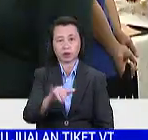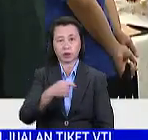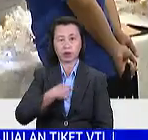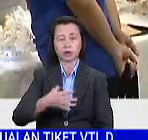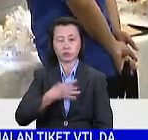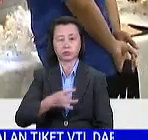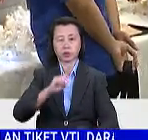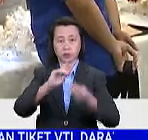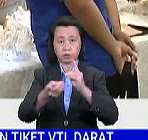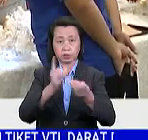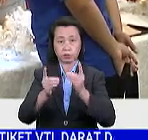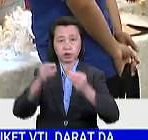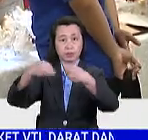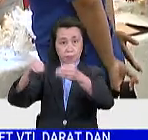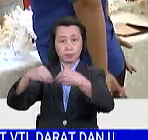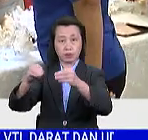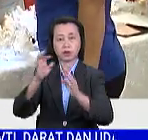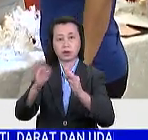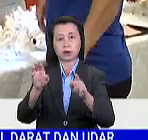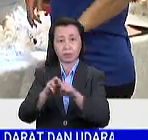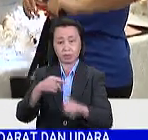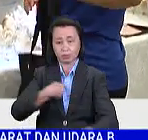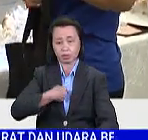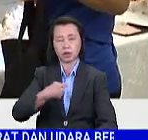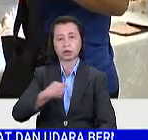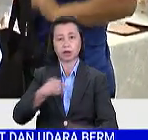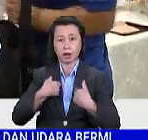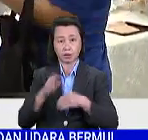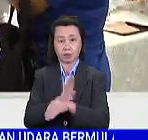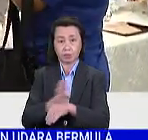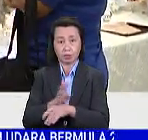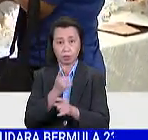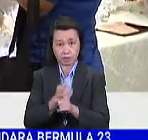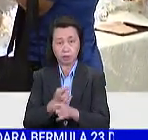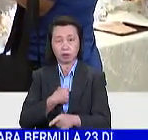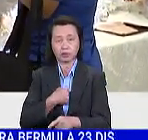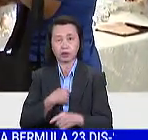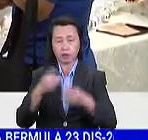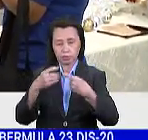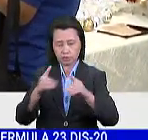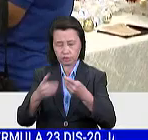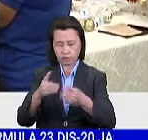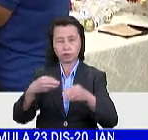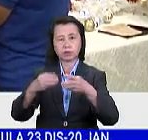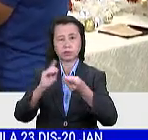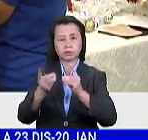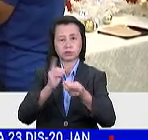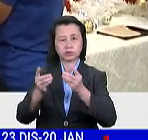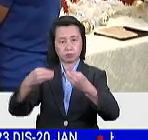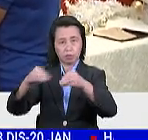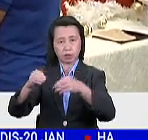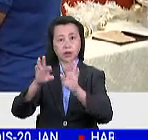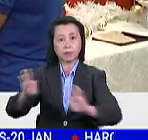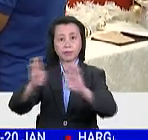itu Digital marketing sebab am kalau macam saya saya ada bisniskan begitu so Digital marketing tuh bagi saya penting